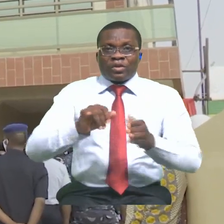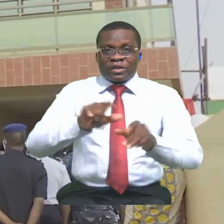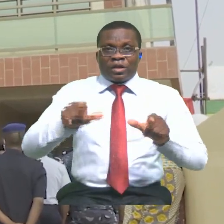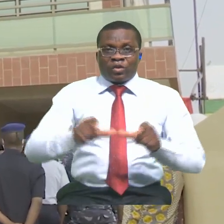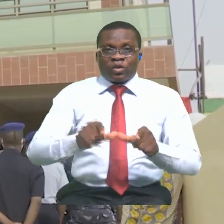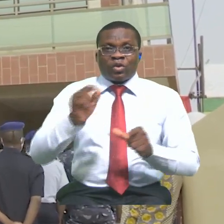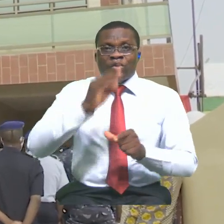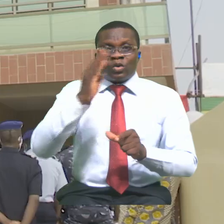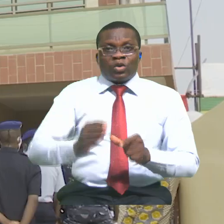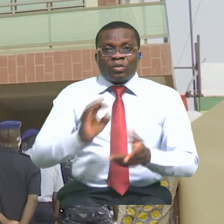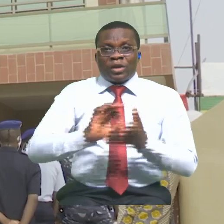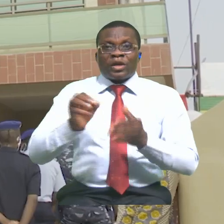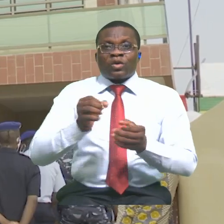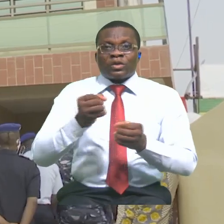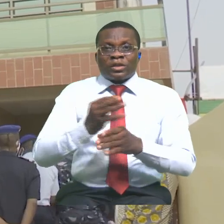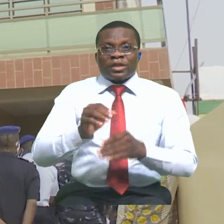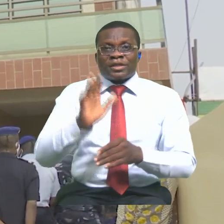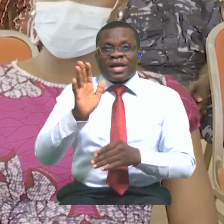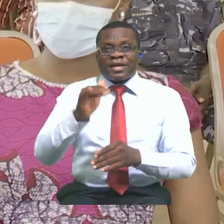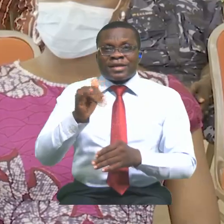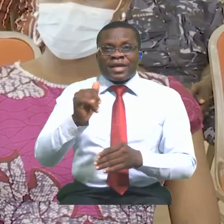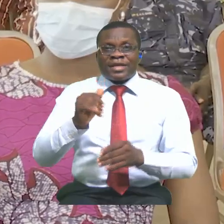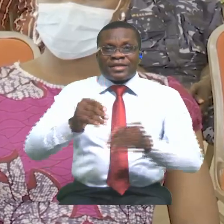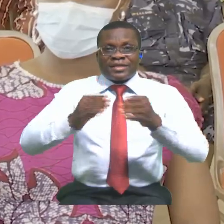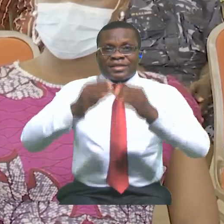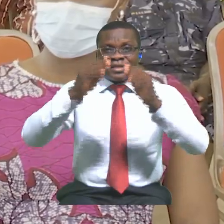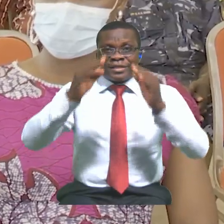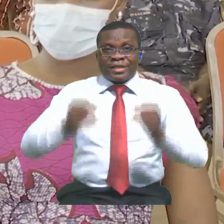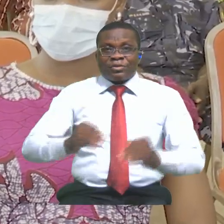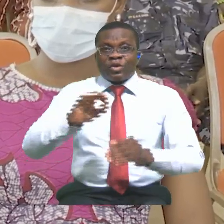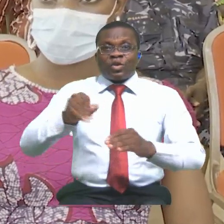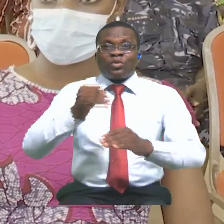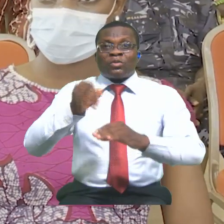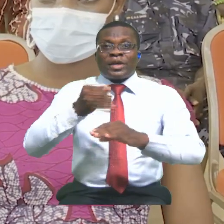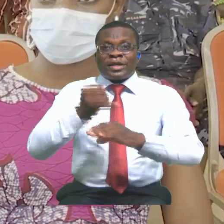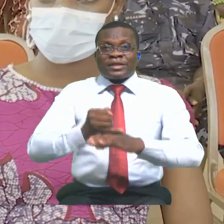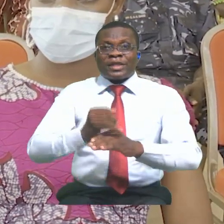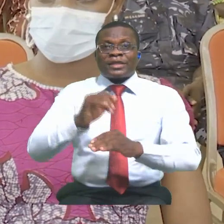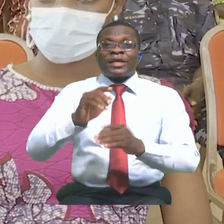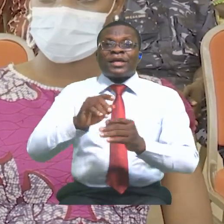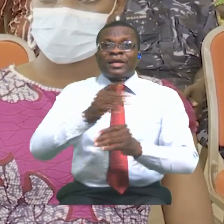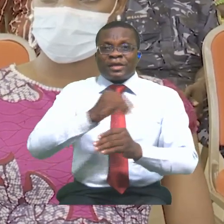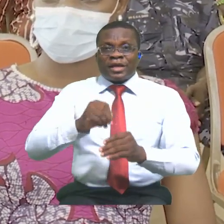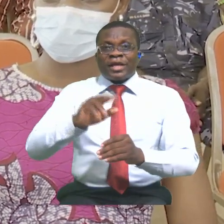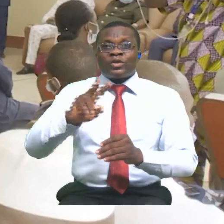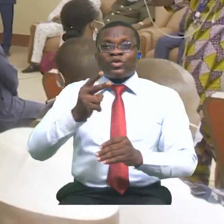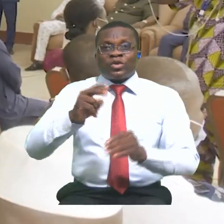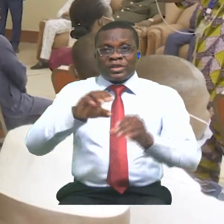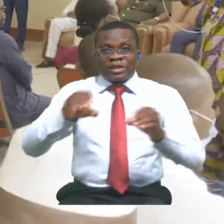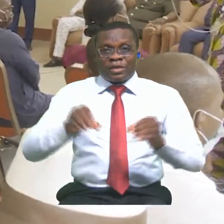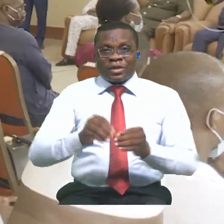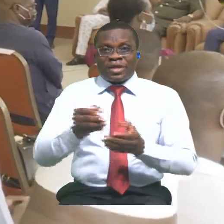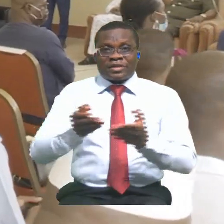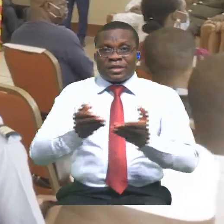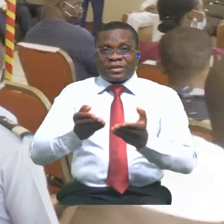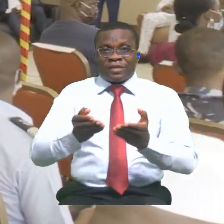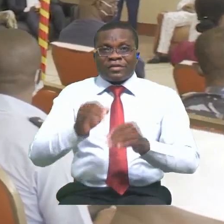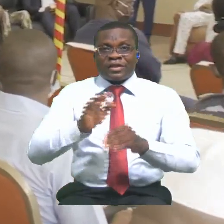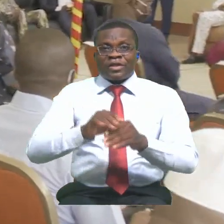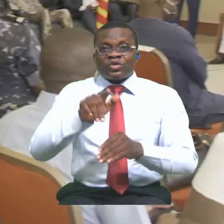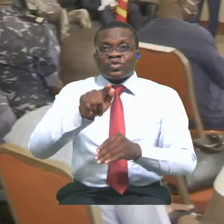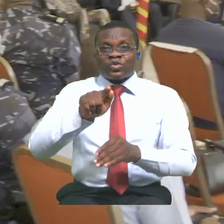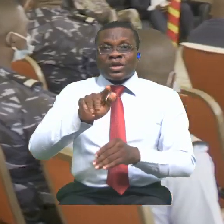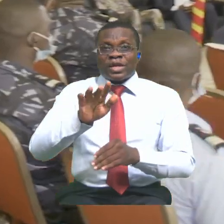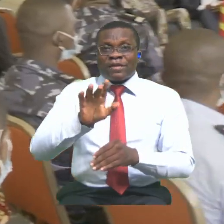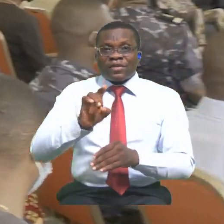le Bénin compte désormais 15 tribunaux de première instance, de première classe et de deuxième classe en service sur les 28 qui